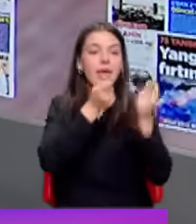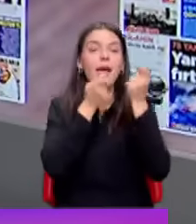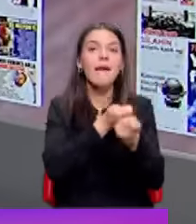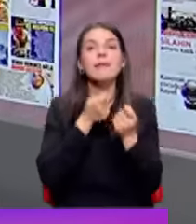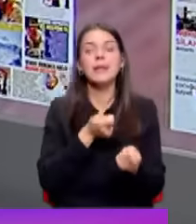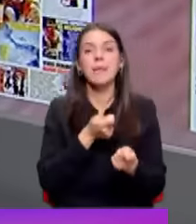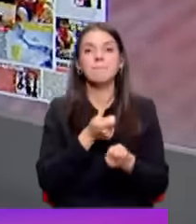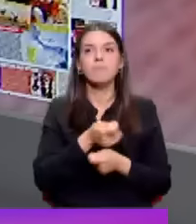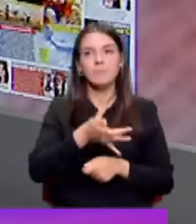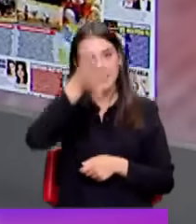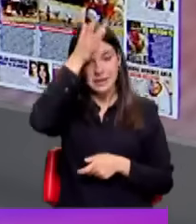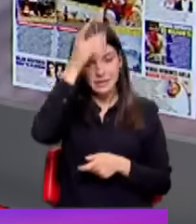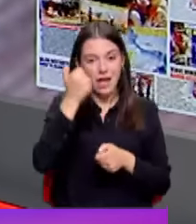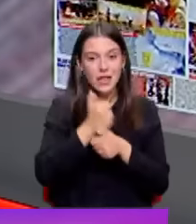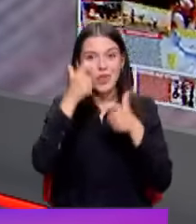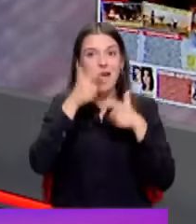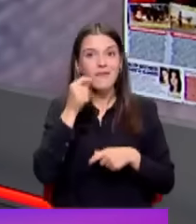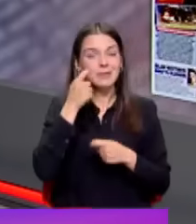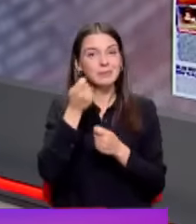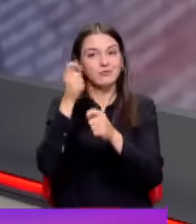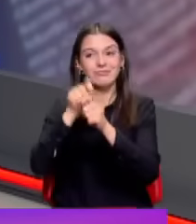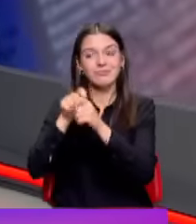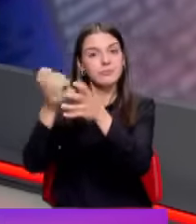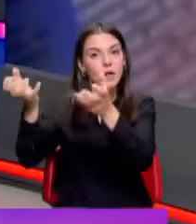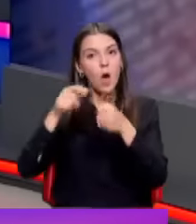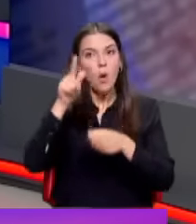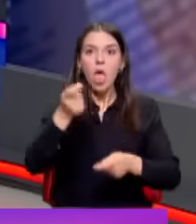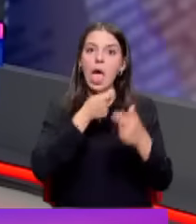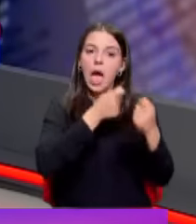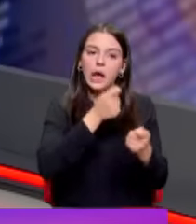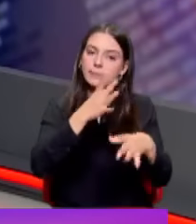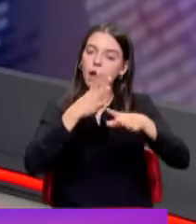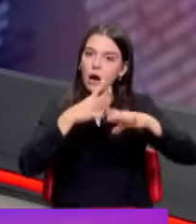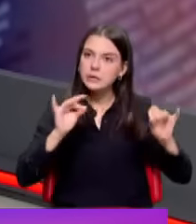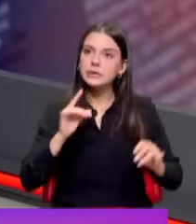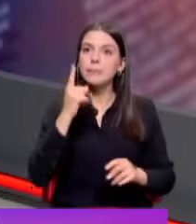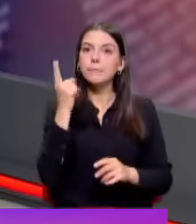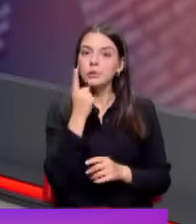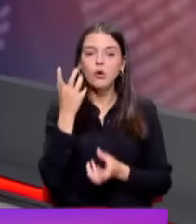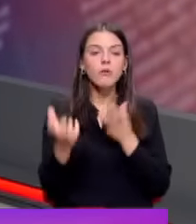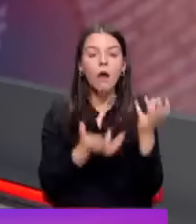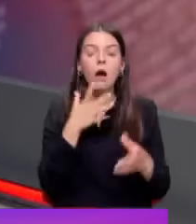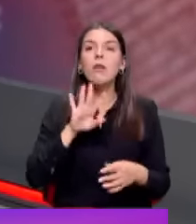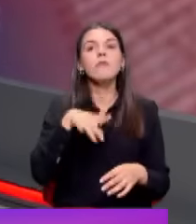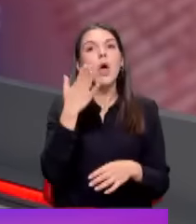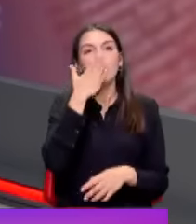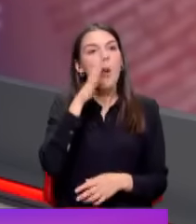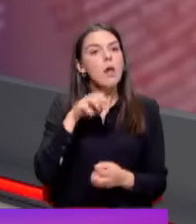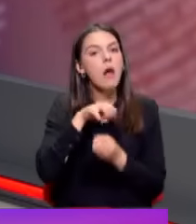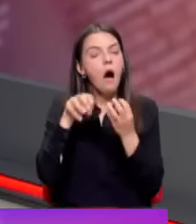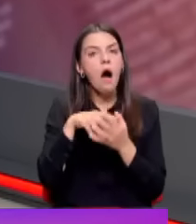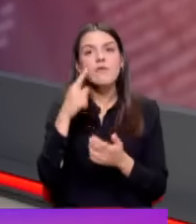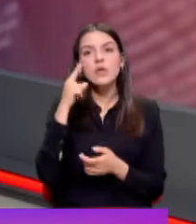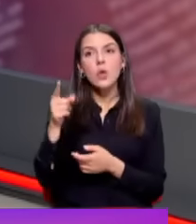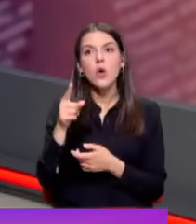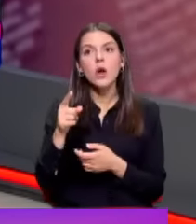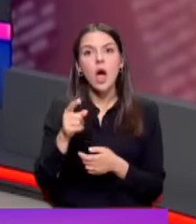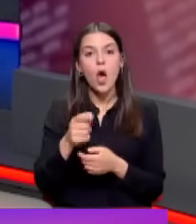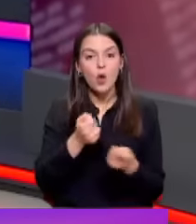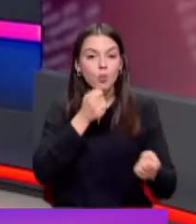Çünkü itfaiye eri bünyemize almak demek, onu eğitmek, hazırlamak, gerek bir yangına gerekse başka bir doğal afete müdahale edebilir